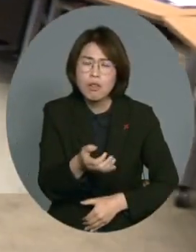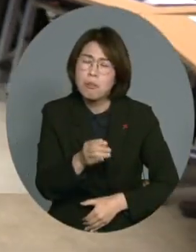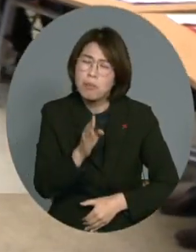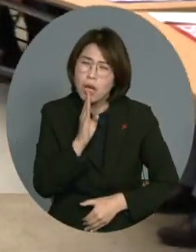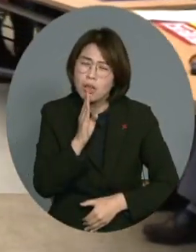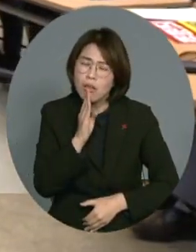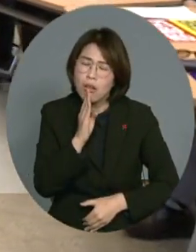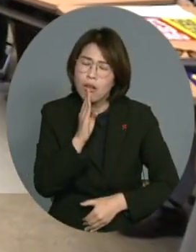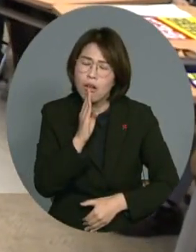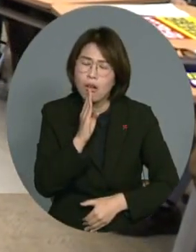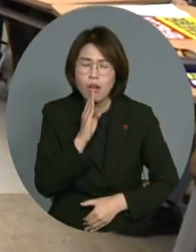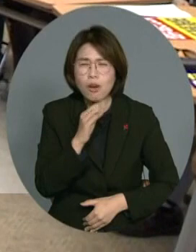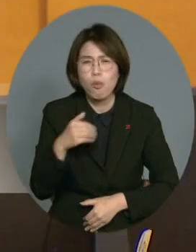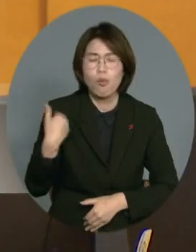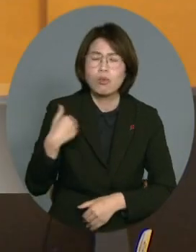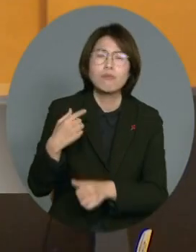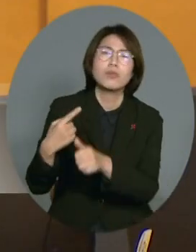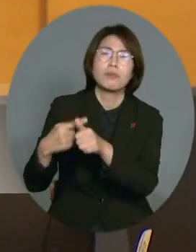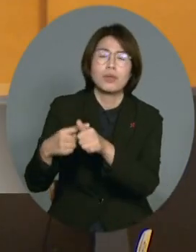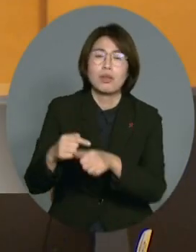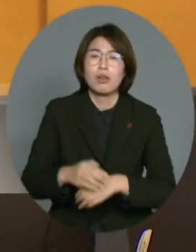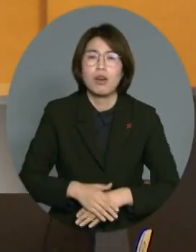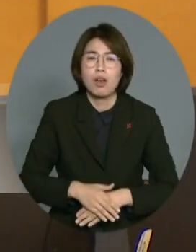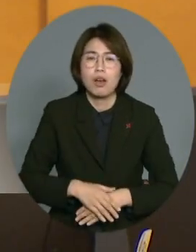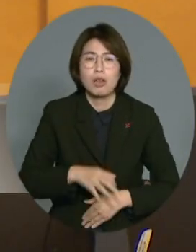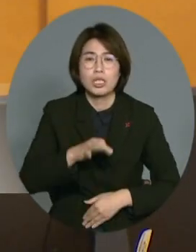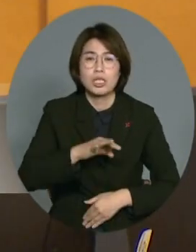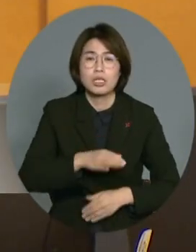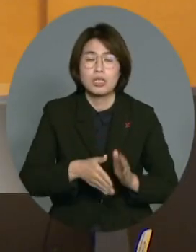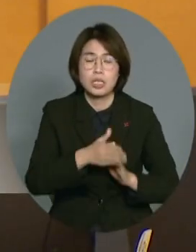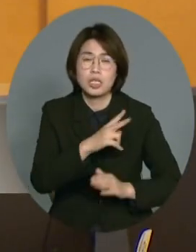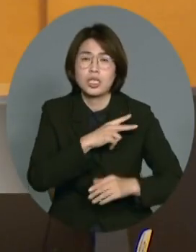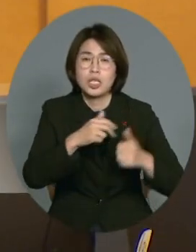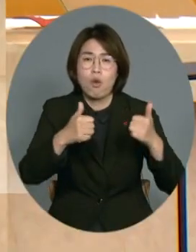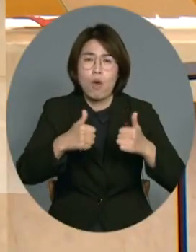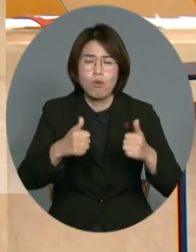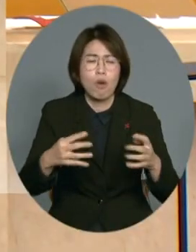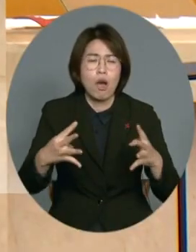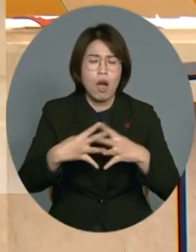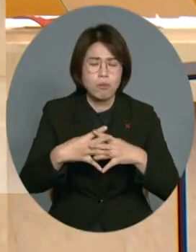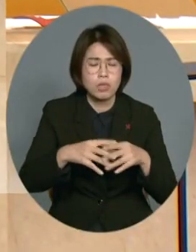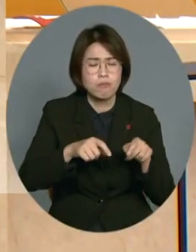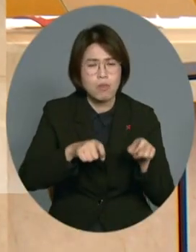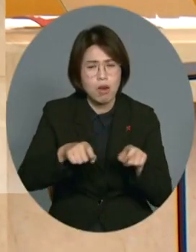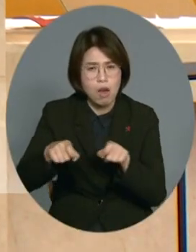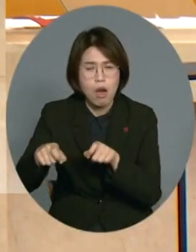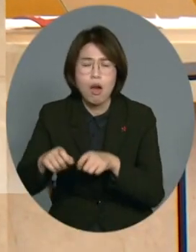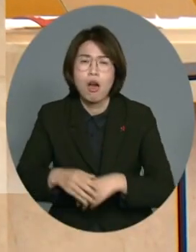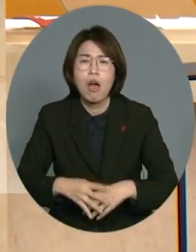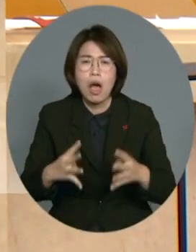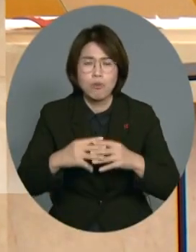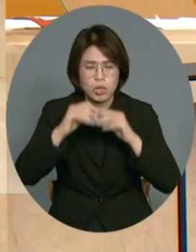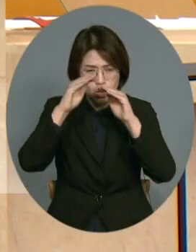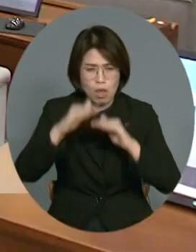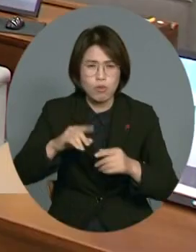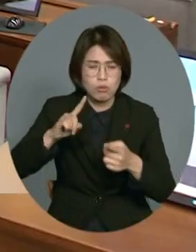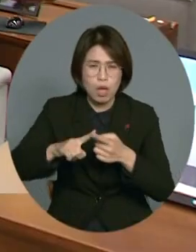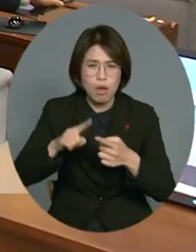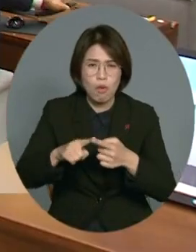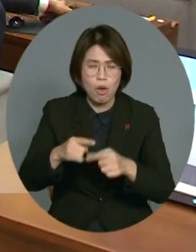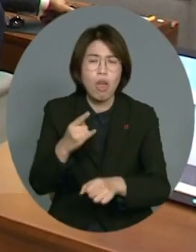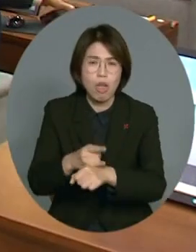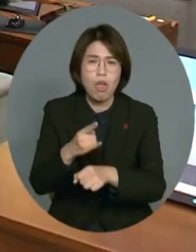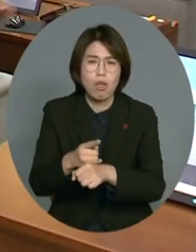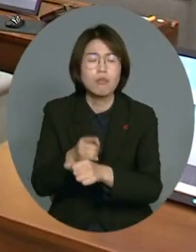힘들다며 비판성명을 냈고 포항시 의회도 아직은 합의 진행이 지지부진하다며 합의서 내용을 이행할 것을